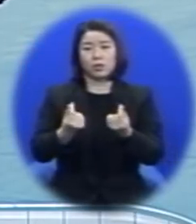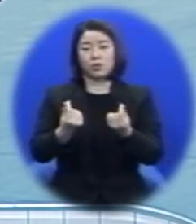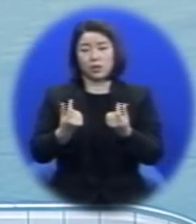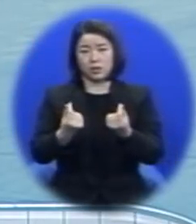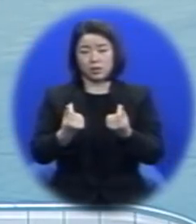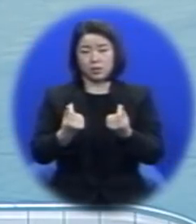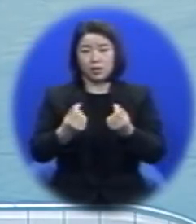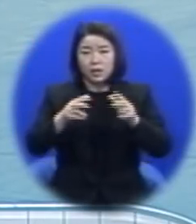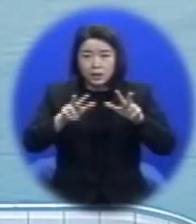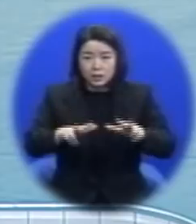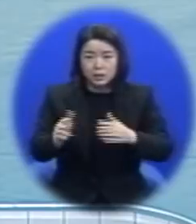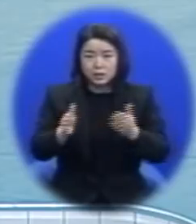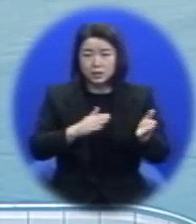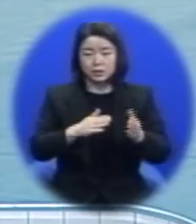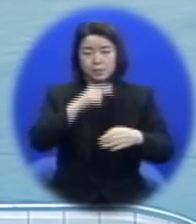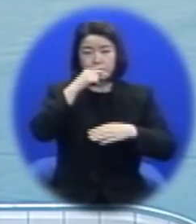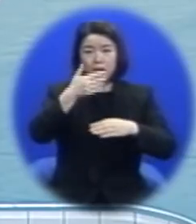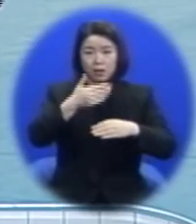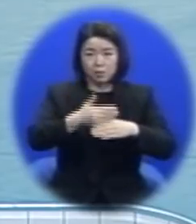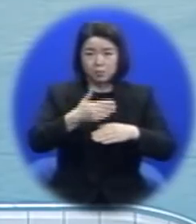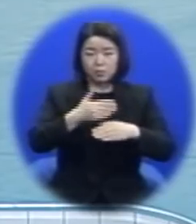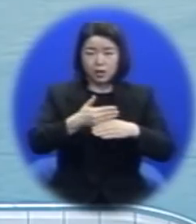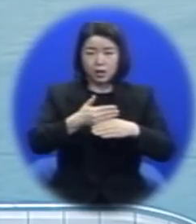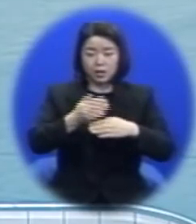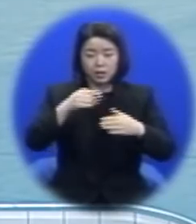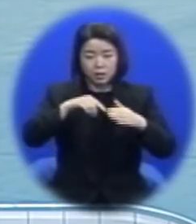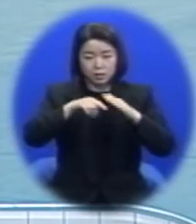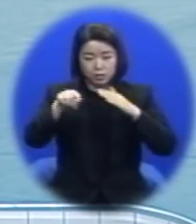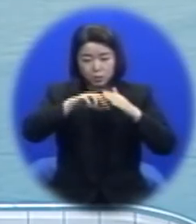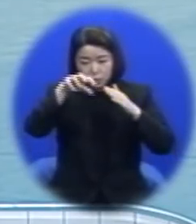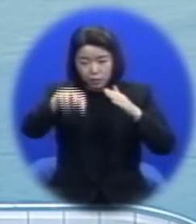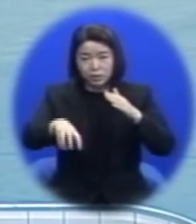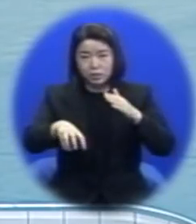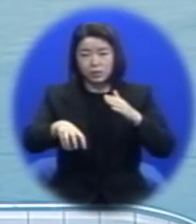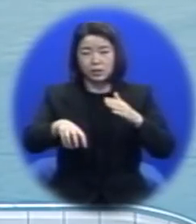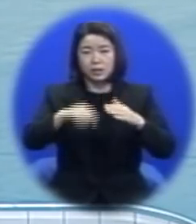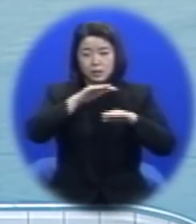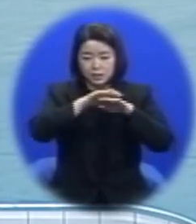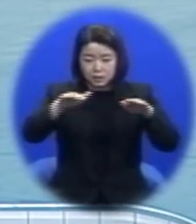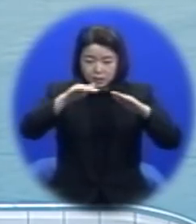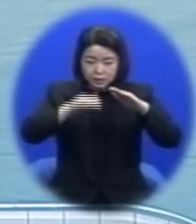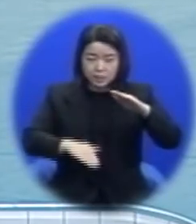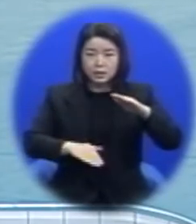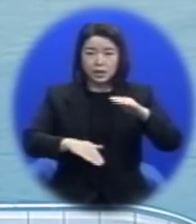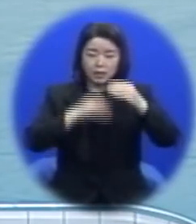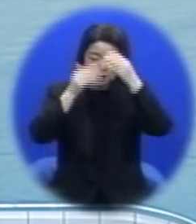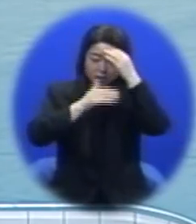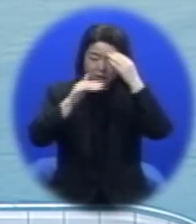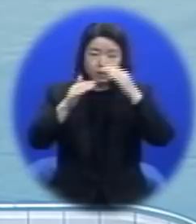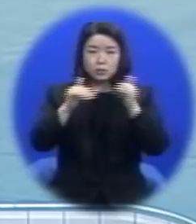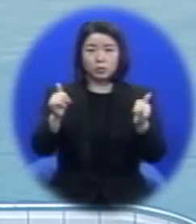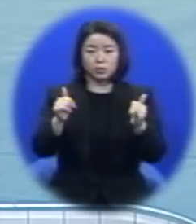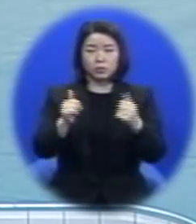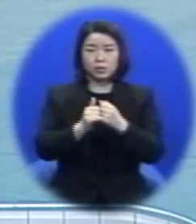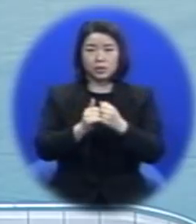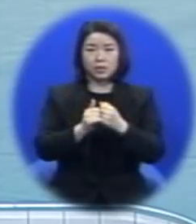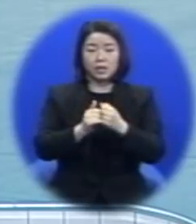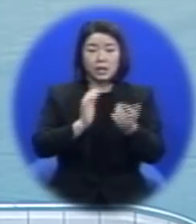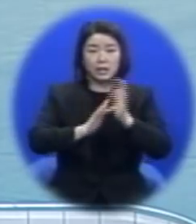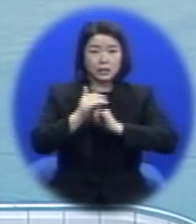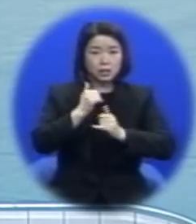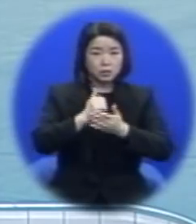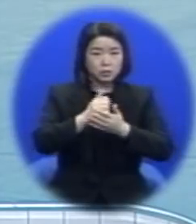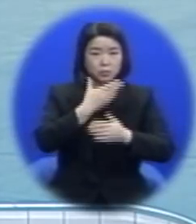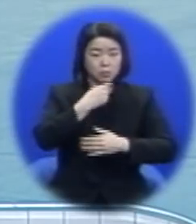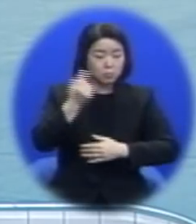우리 동포 기독교인들, 지하교회 성도들 그들이 예수님에 대해서 듣고 예수를 믿기로